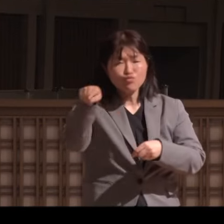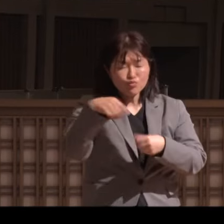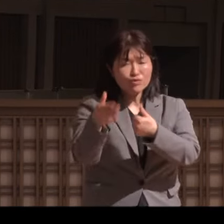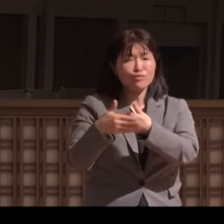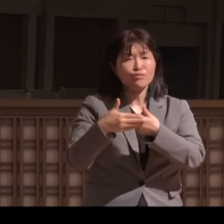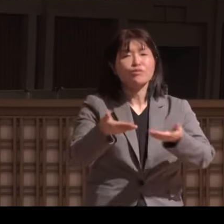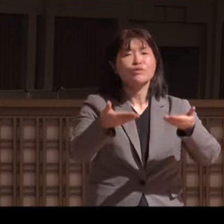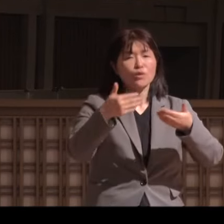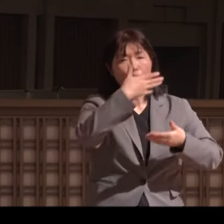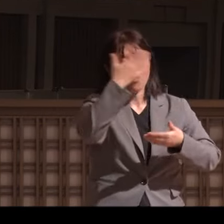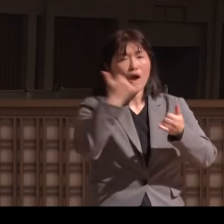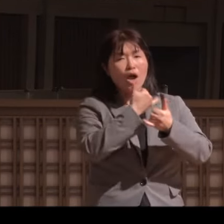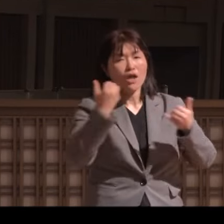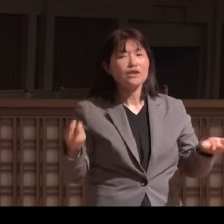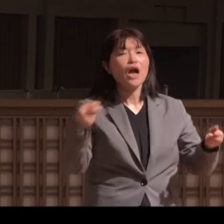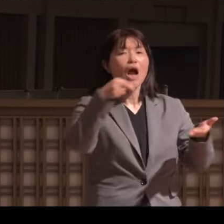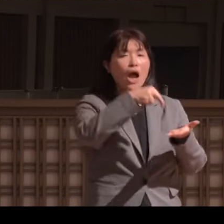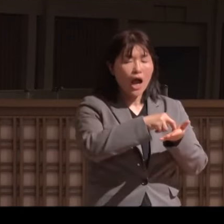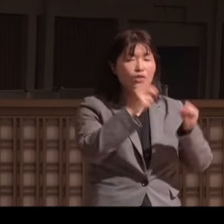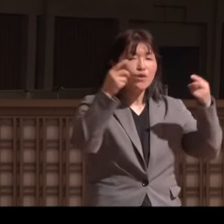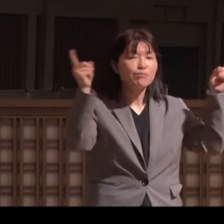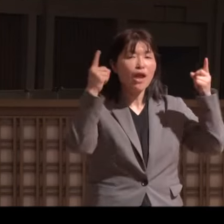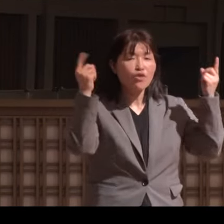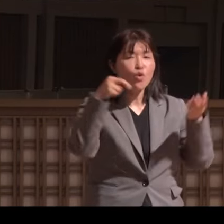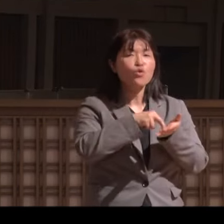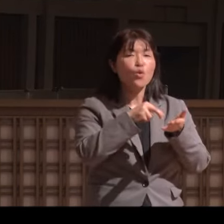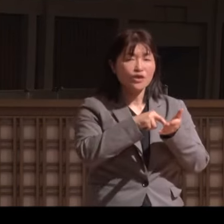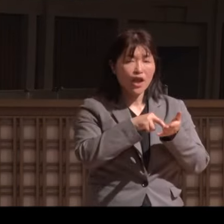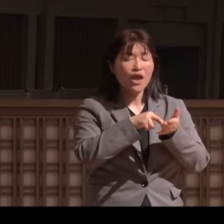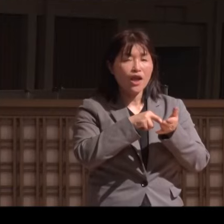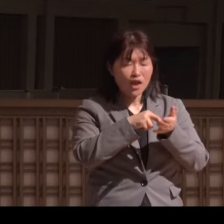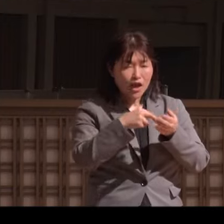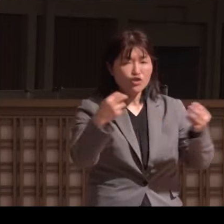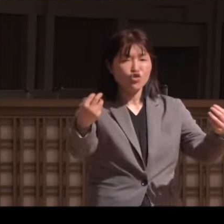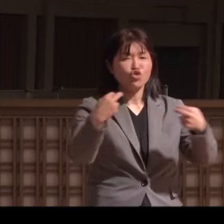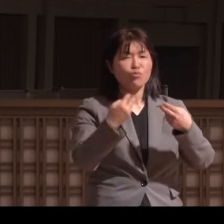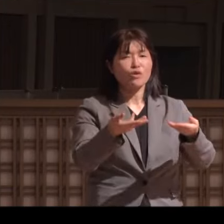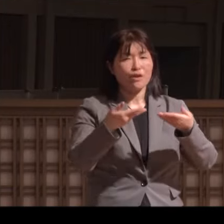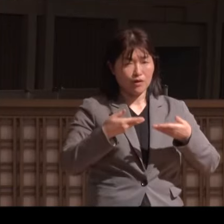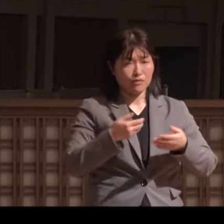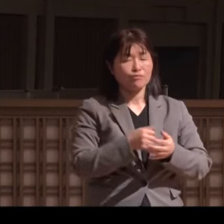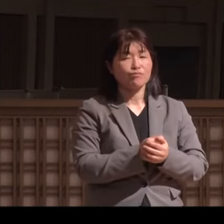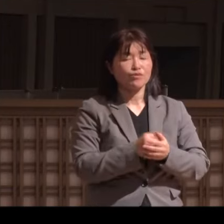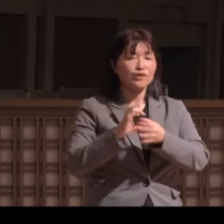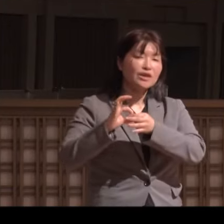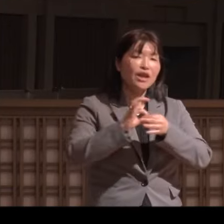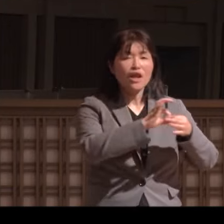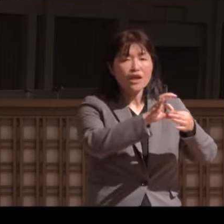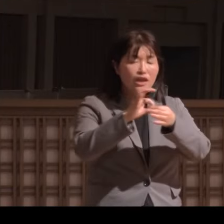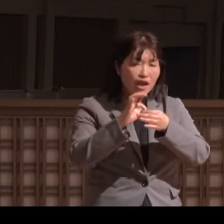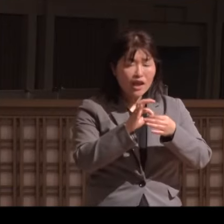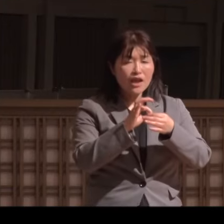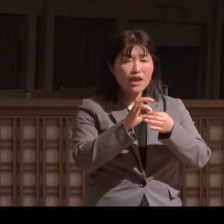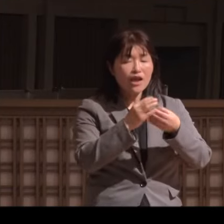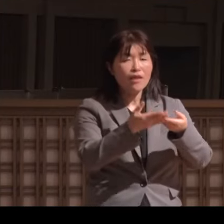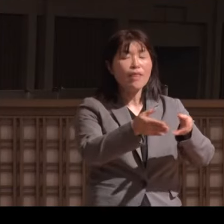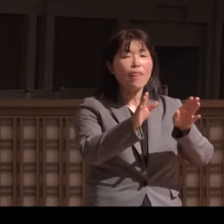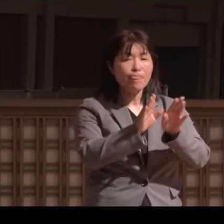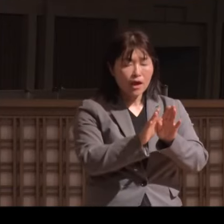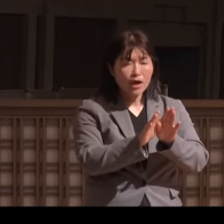参加するイベントとしてえ注目いただいておりますえ連携団体で